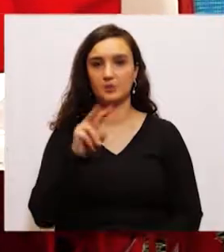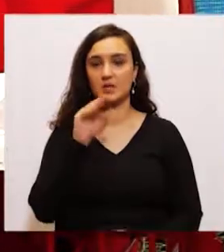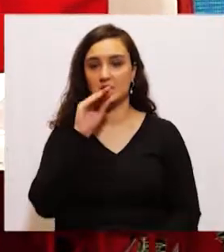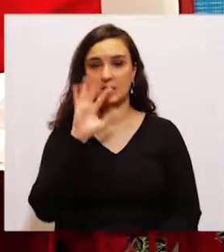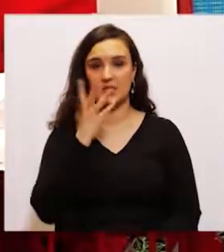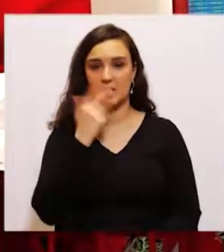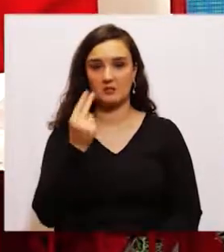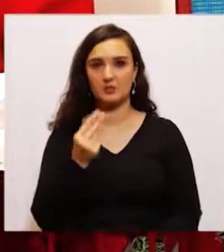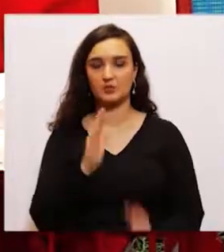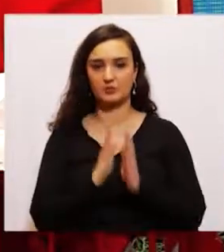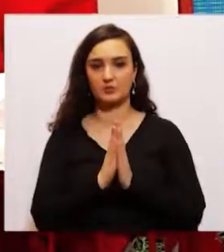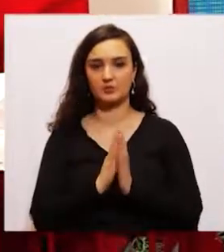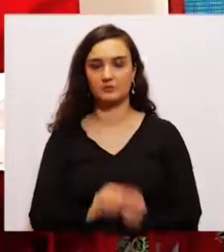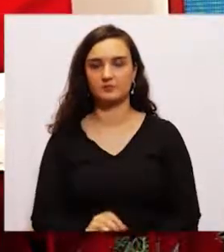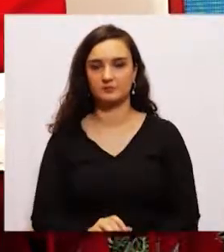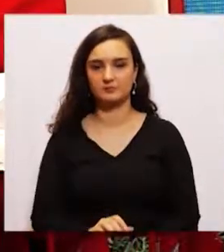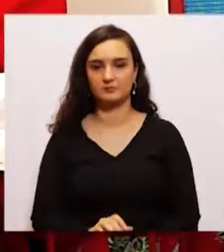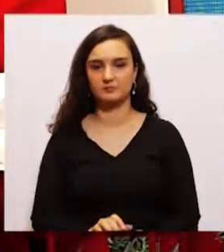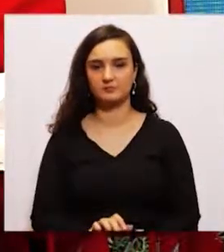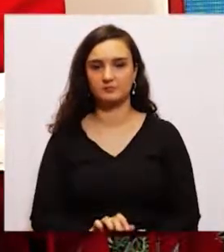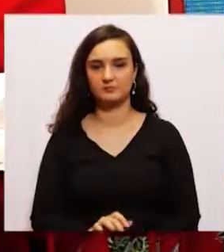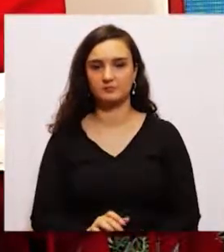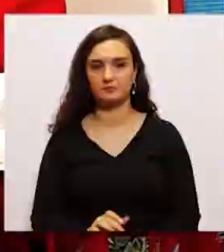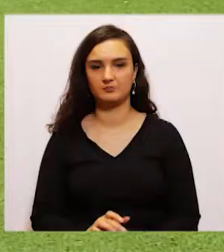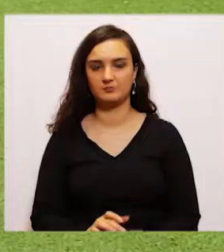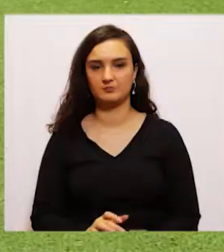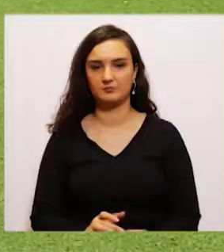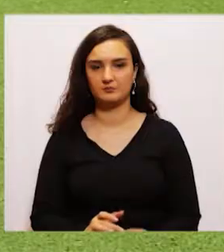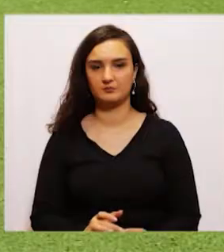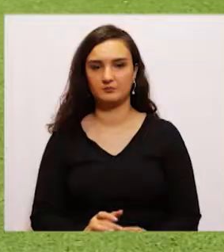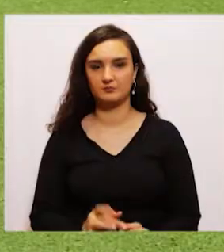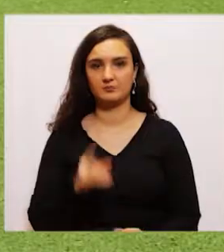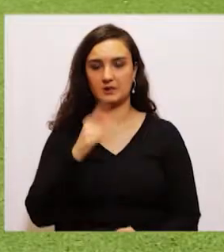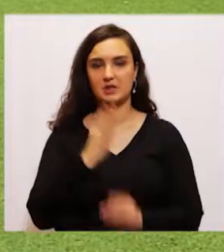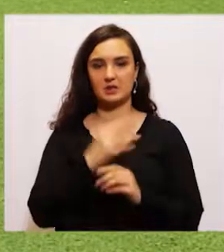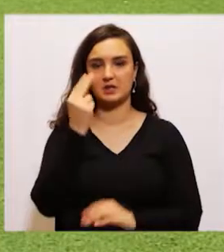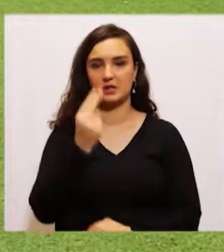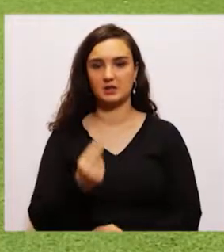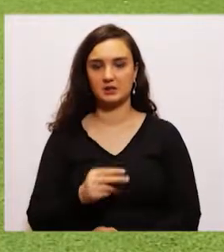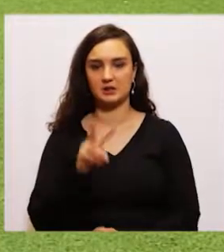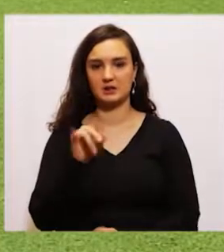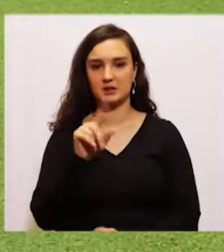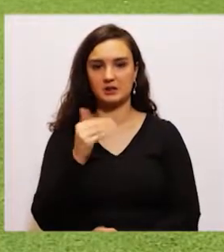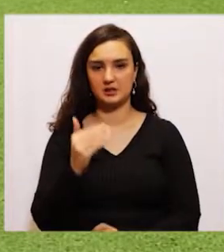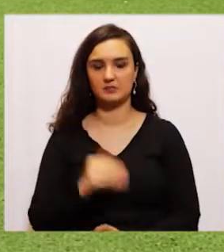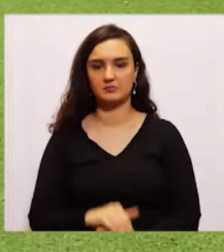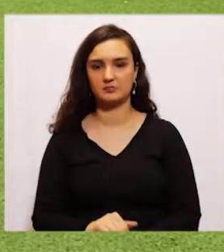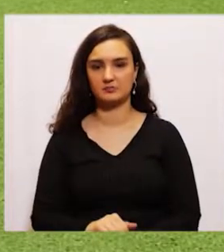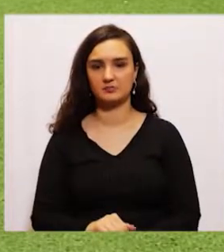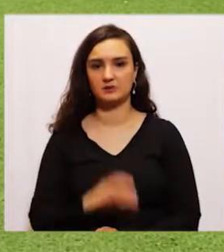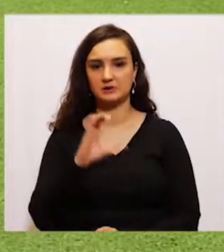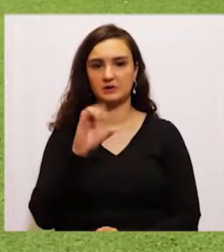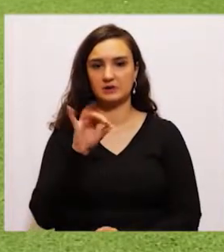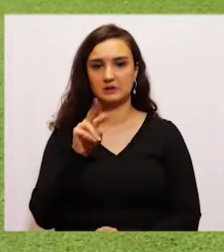არ გააფერადო, გთხოვ, ძალამაზია. ეს არის ნახატი ლიზა ან